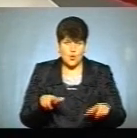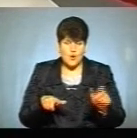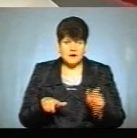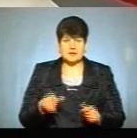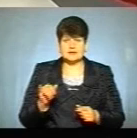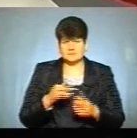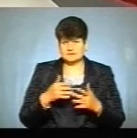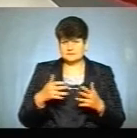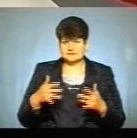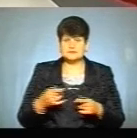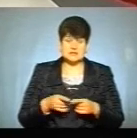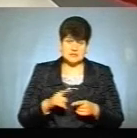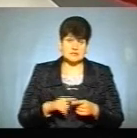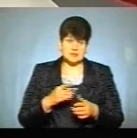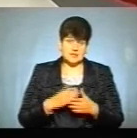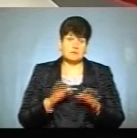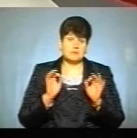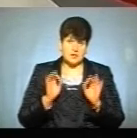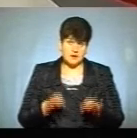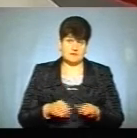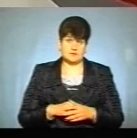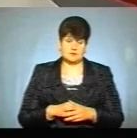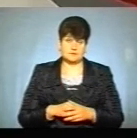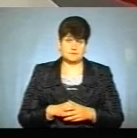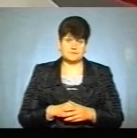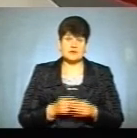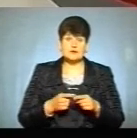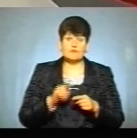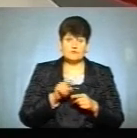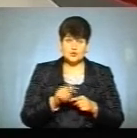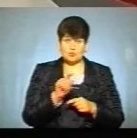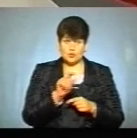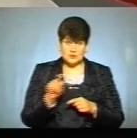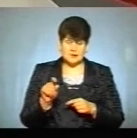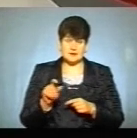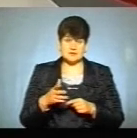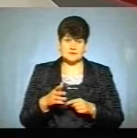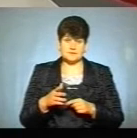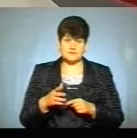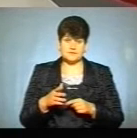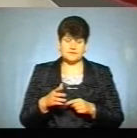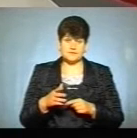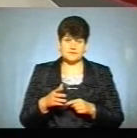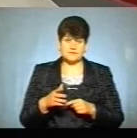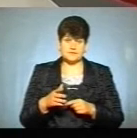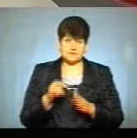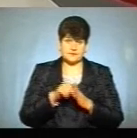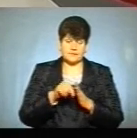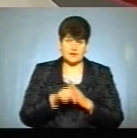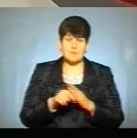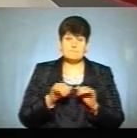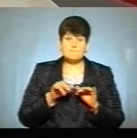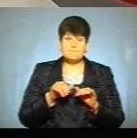так далі, так далі. Тобто це є правильно. І в цьому контексті саме якраз от в